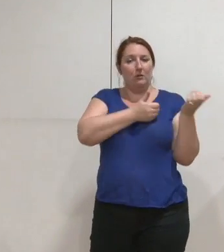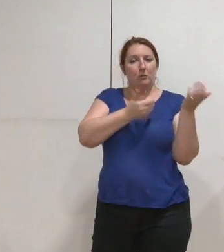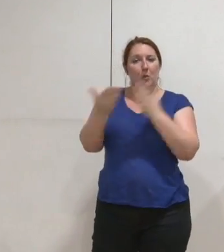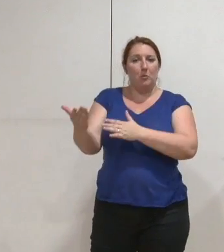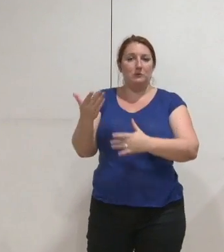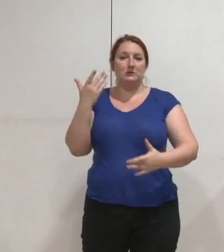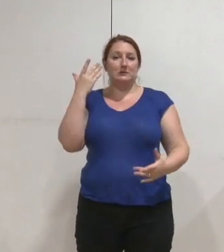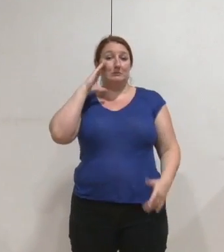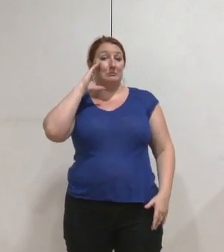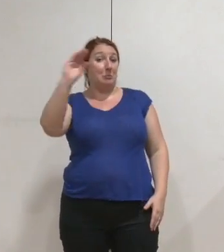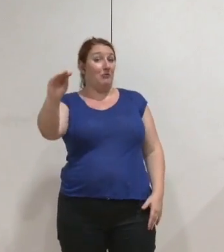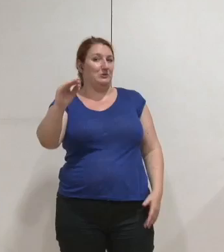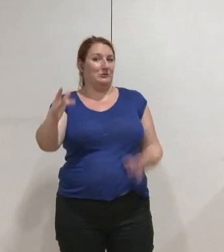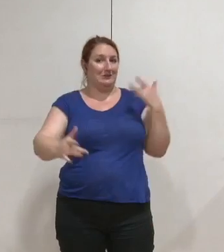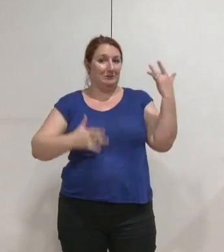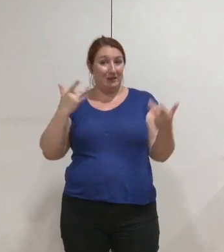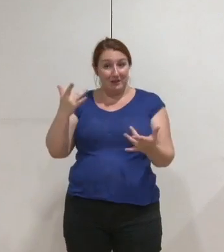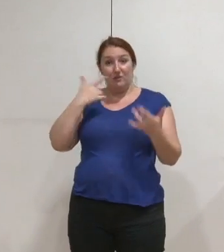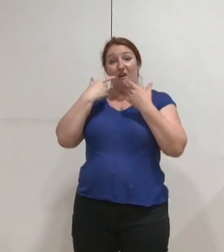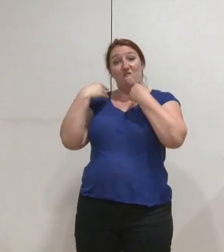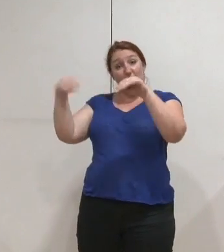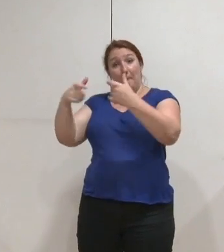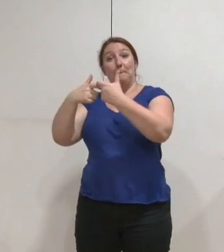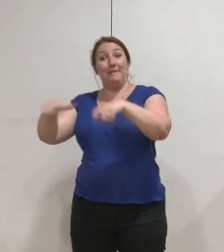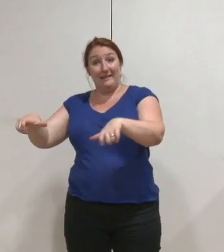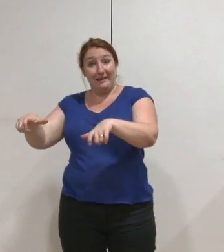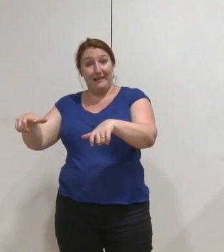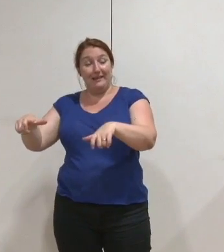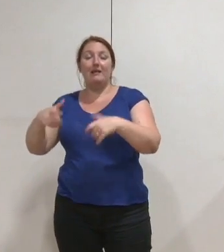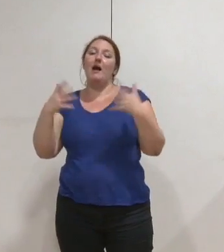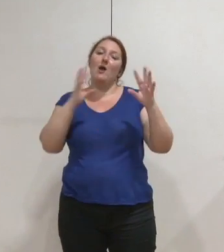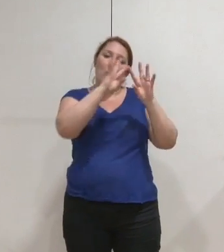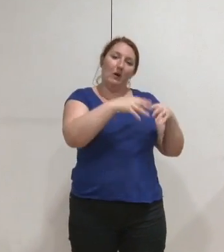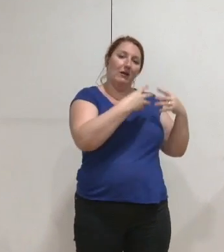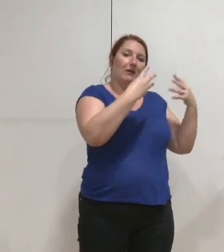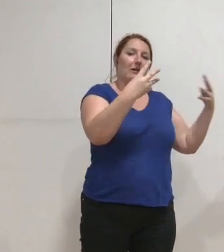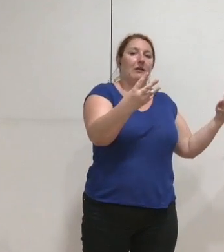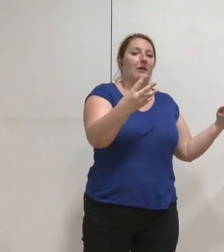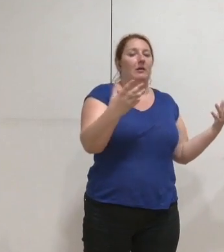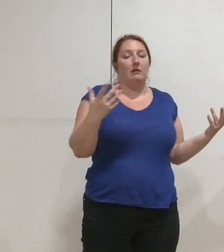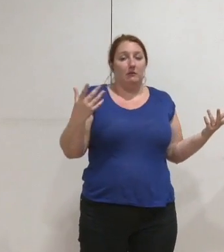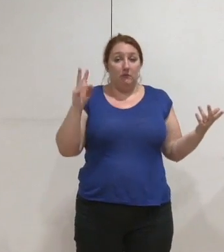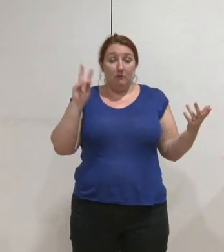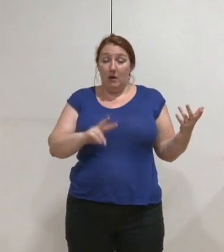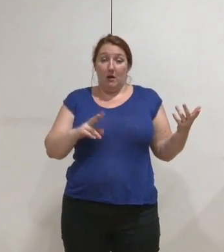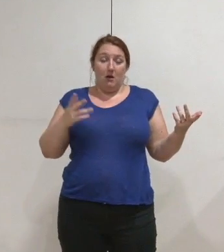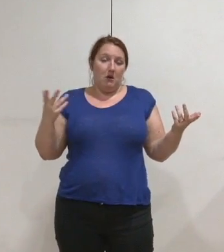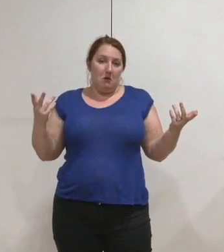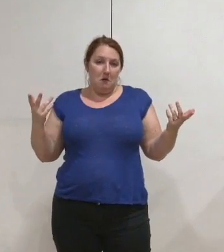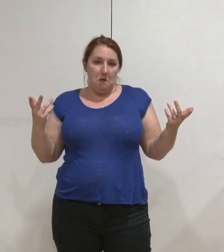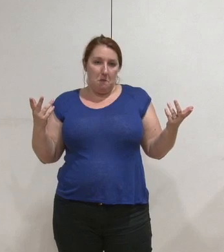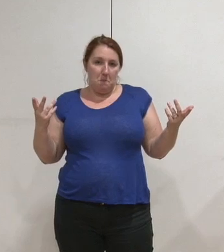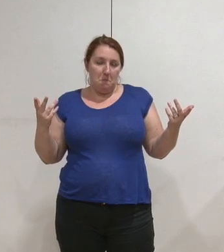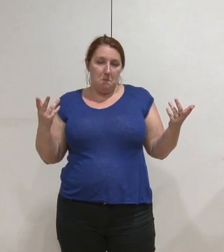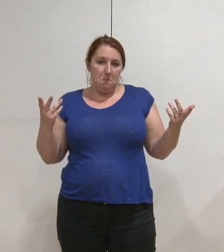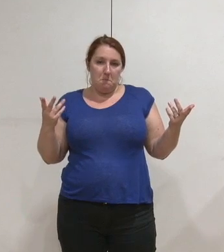spectacle professionnel avec billeterie dans ce cas-là la grille n'a pas une influence et une incidence énorme sur ce qui